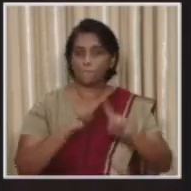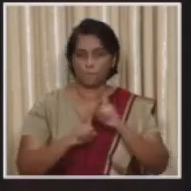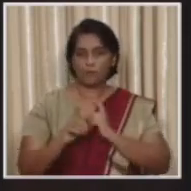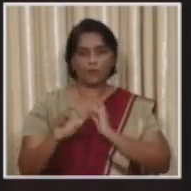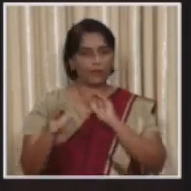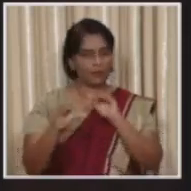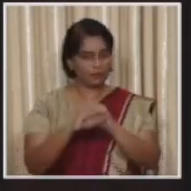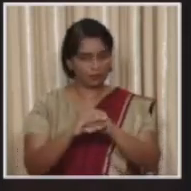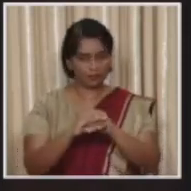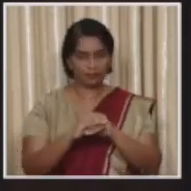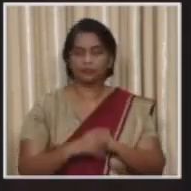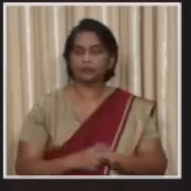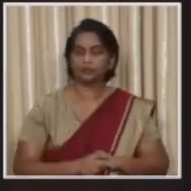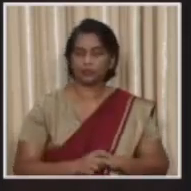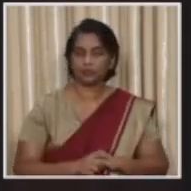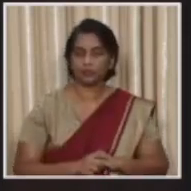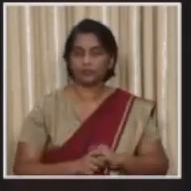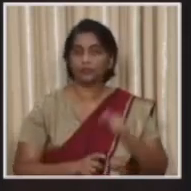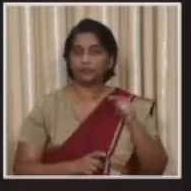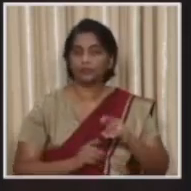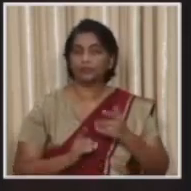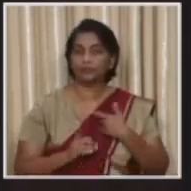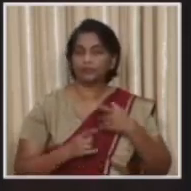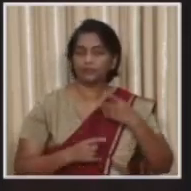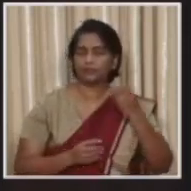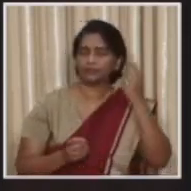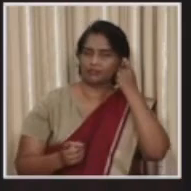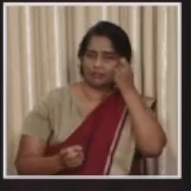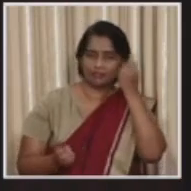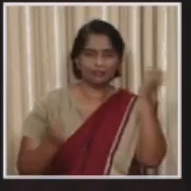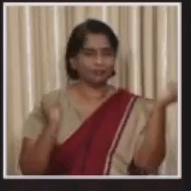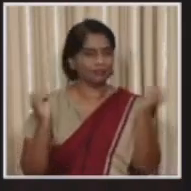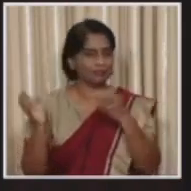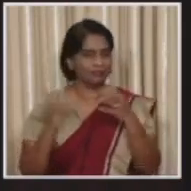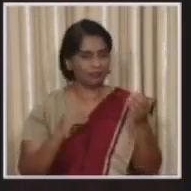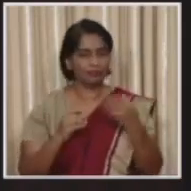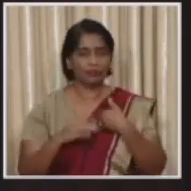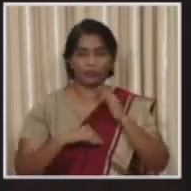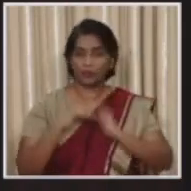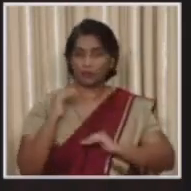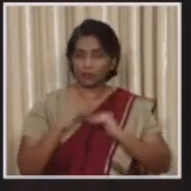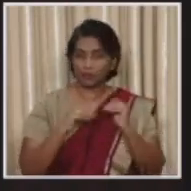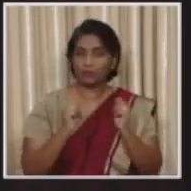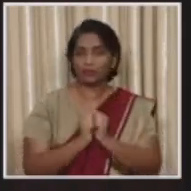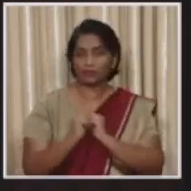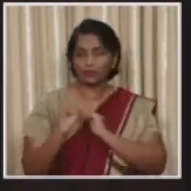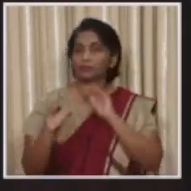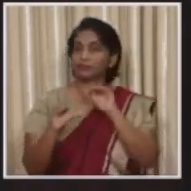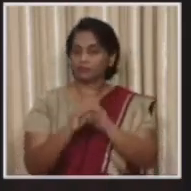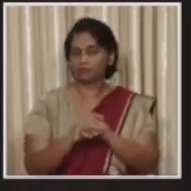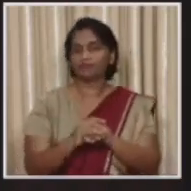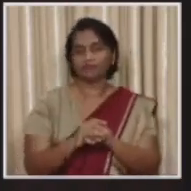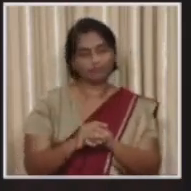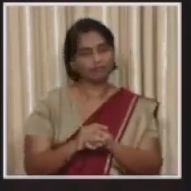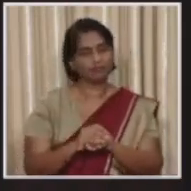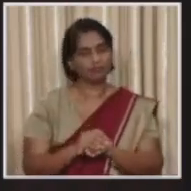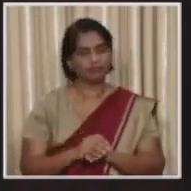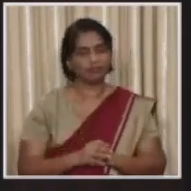කළා. මේ සංවාදයට අපි සක්‍රිය ලෙස සහභාගි වුණා කියලා.